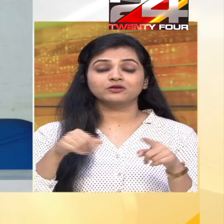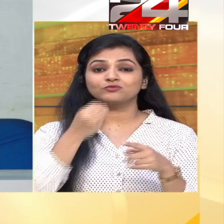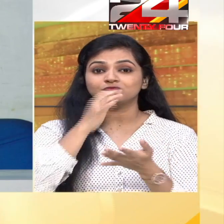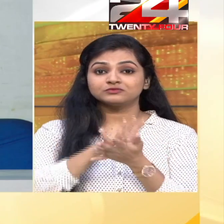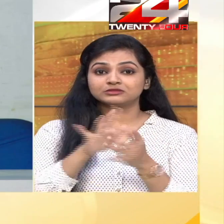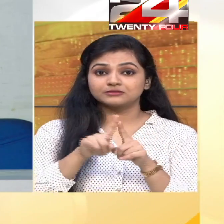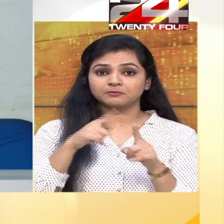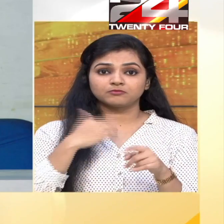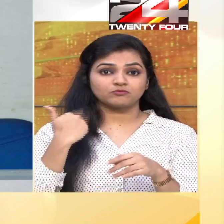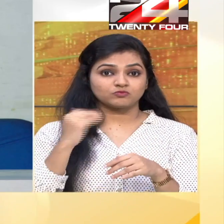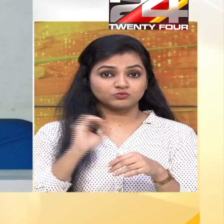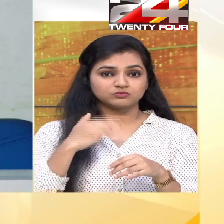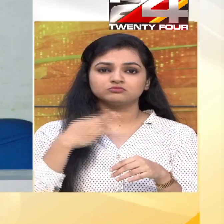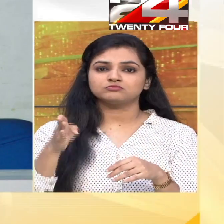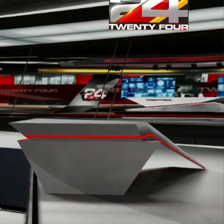ഉടനെ പോകില്ല.